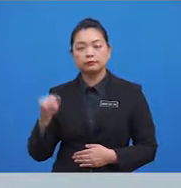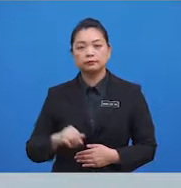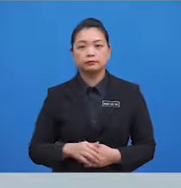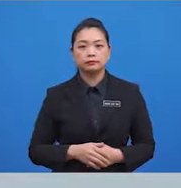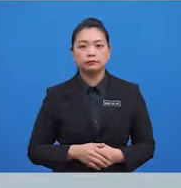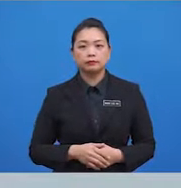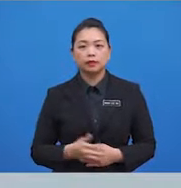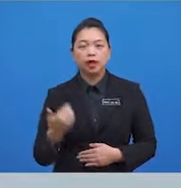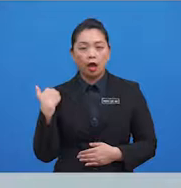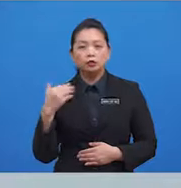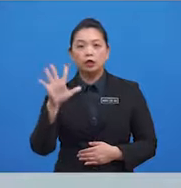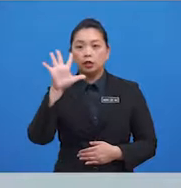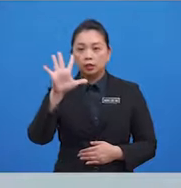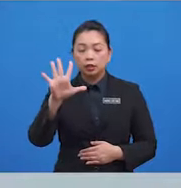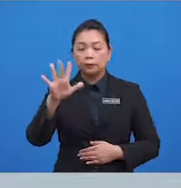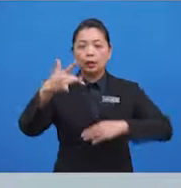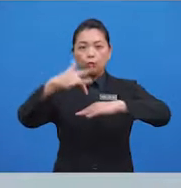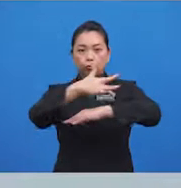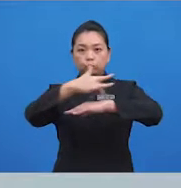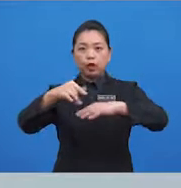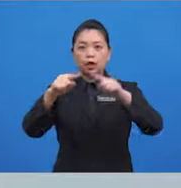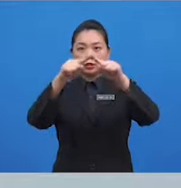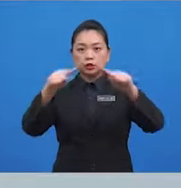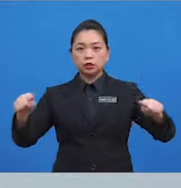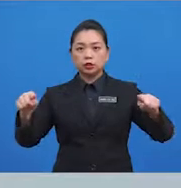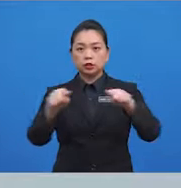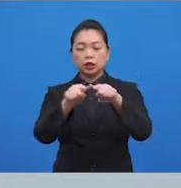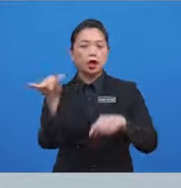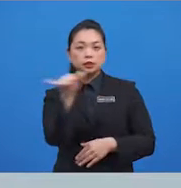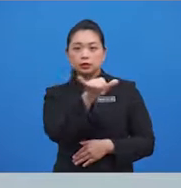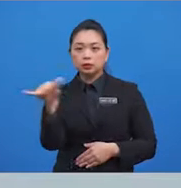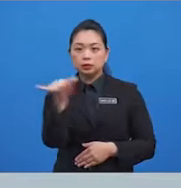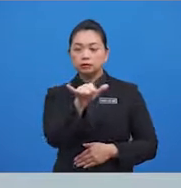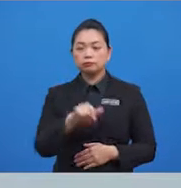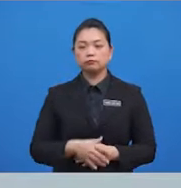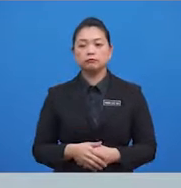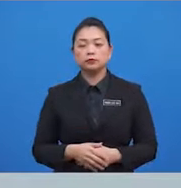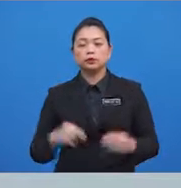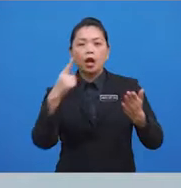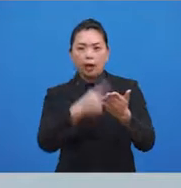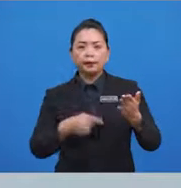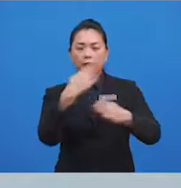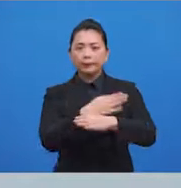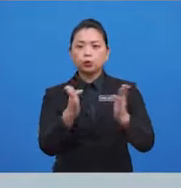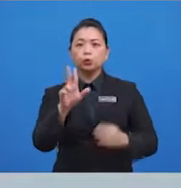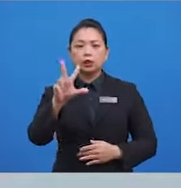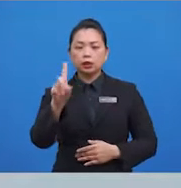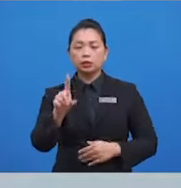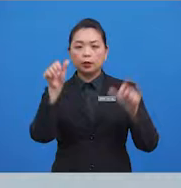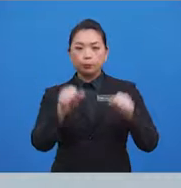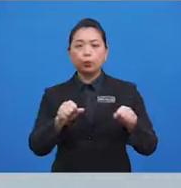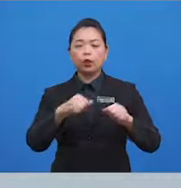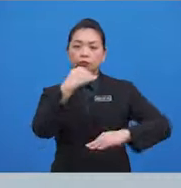Rajah mempunyai 5 permukaan segi 3 yang kongruen. Apakah bentuk 3D yang boleh